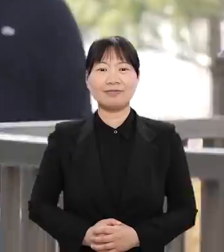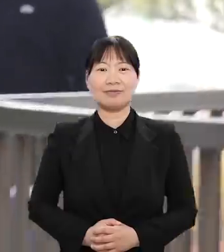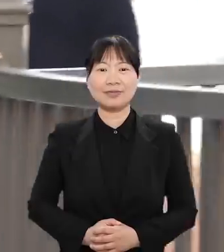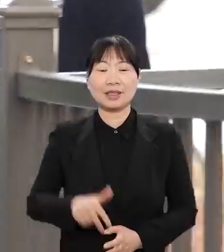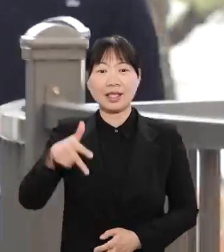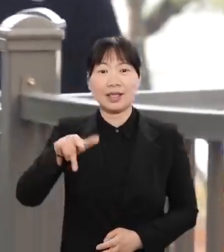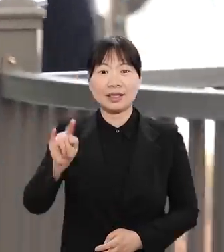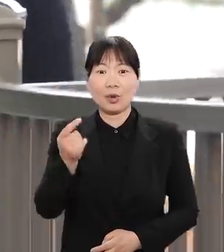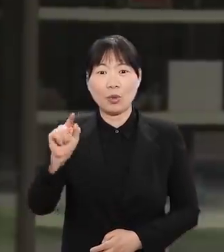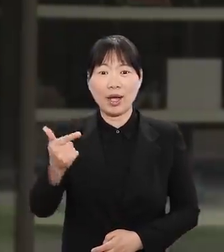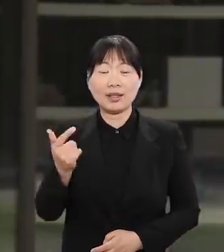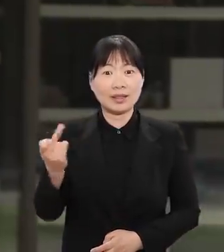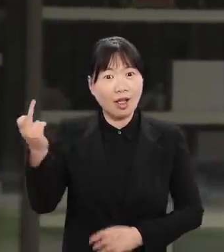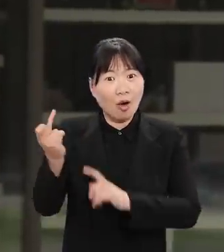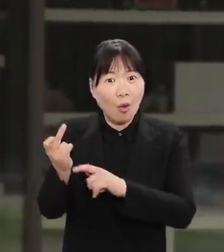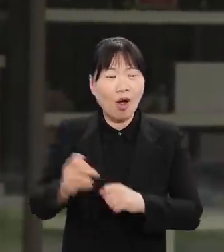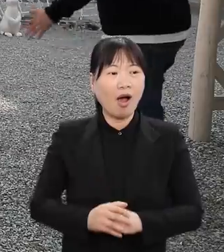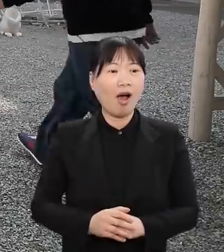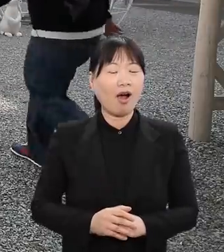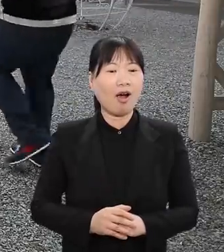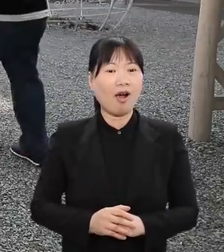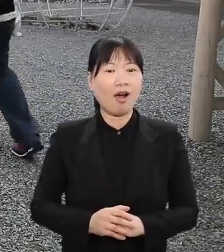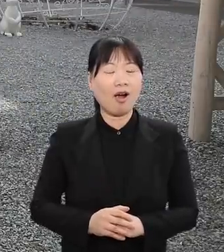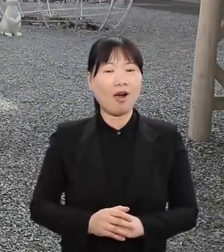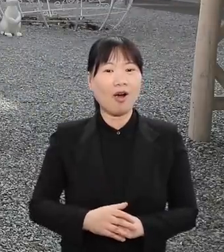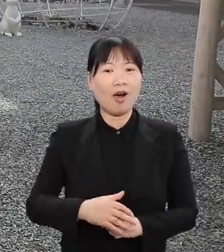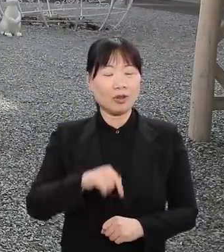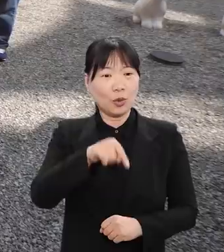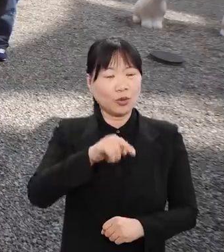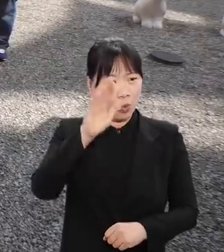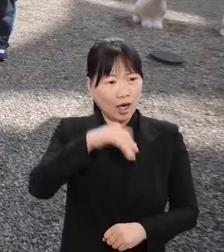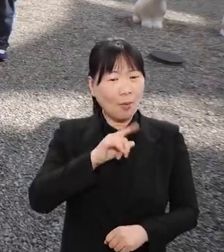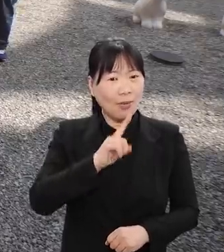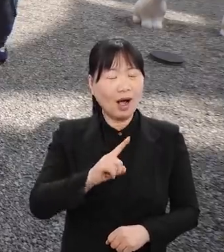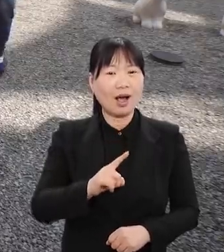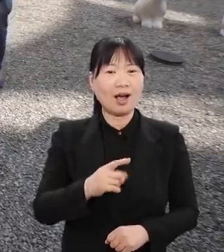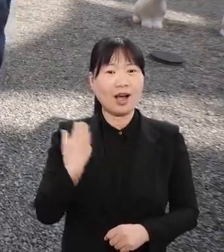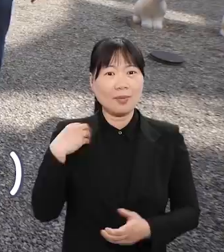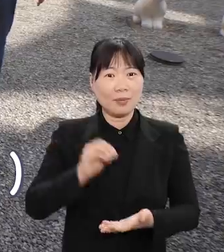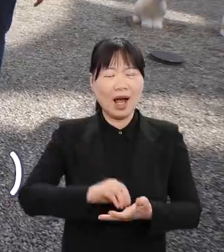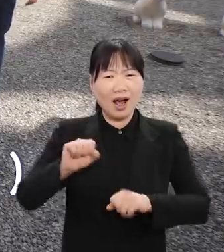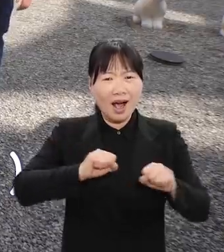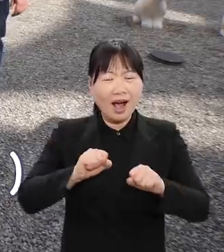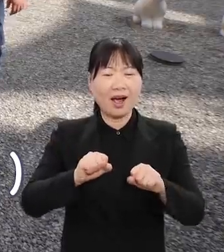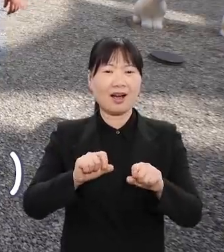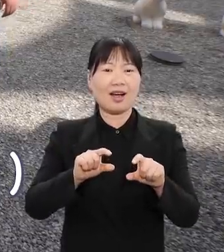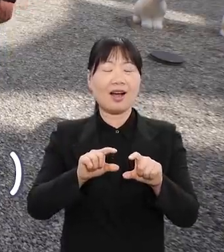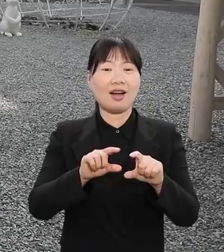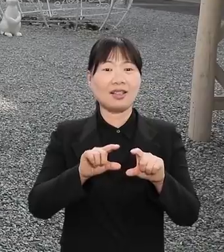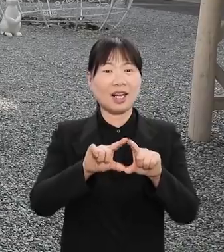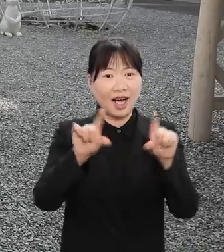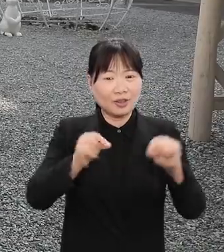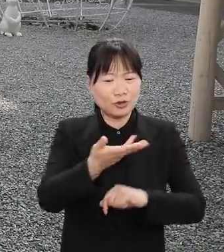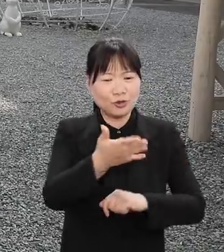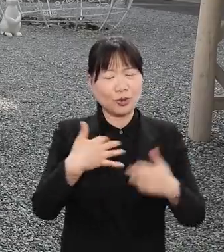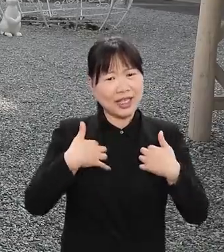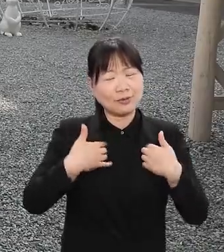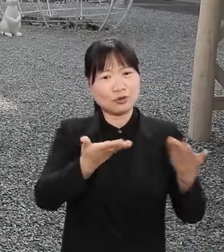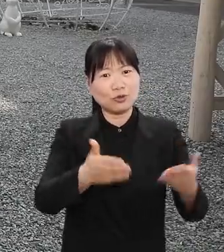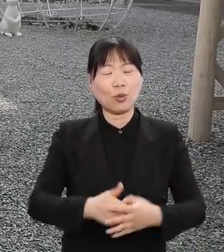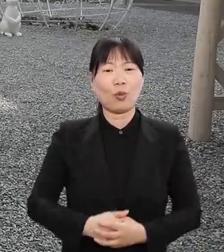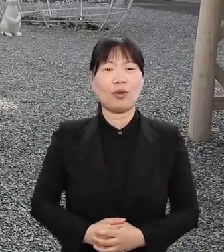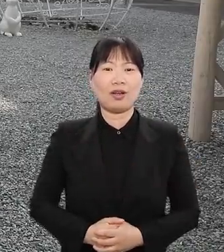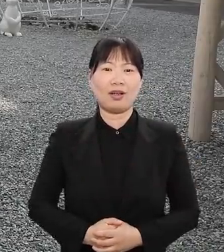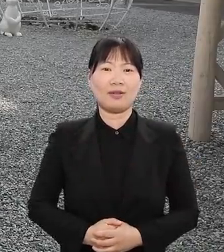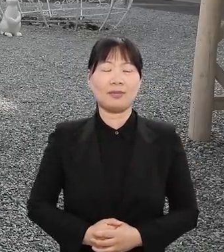어? 저기 재현이 형인가? 광고다! 광장으로 오라 했는데 저는. 맨날 이거 뭐 미션 카드 주고 이거 게임을 시키고. 형 이거 하셔야 돼요.